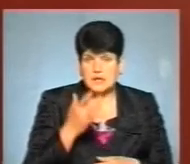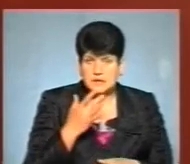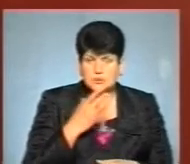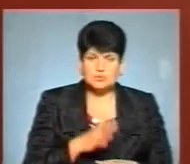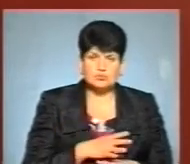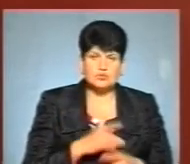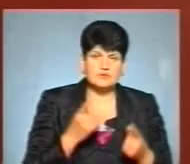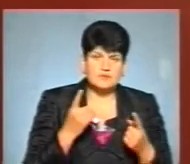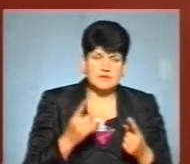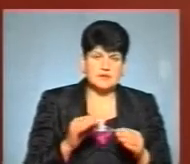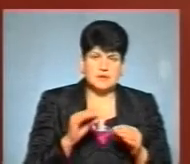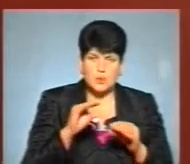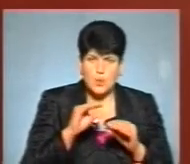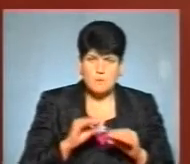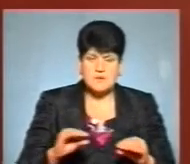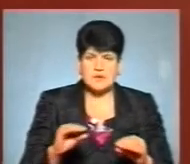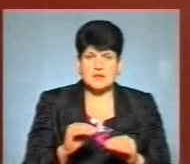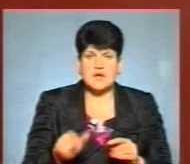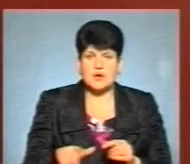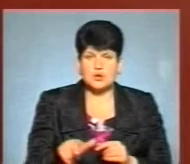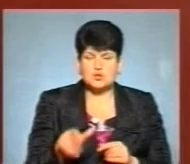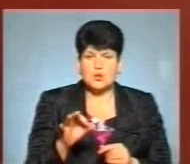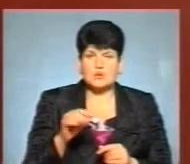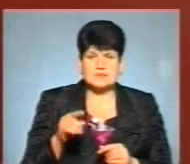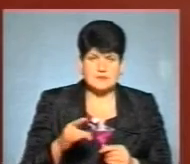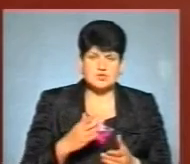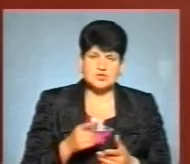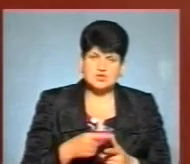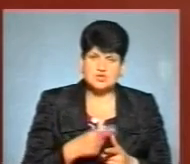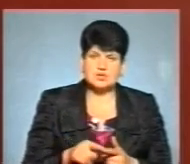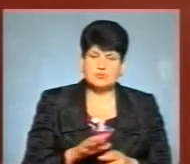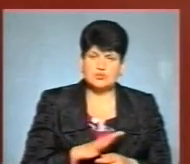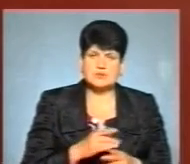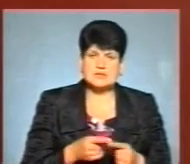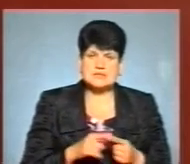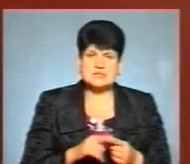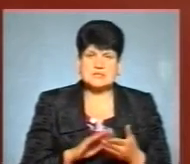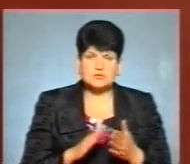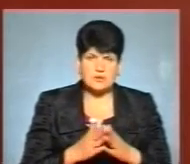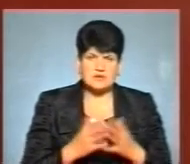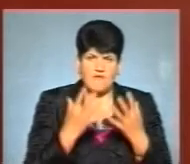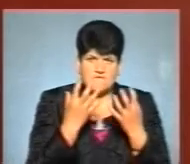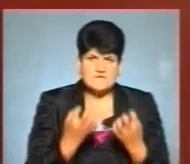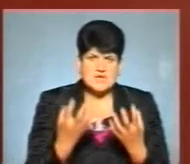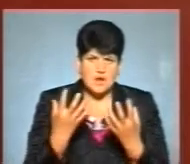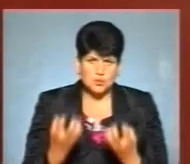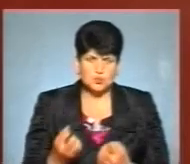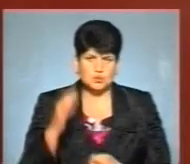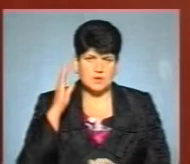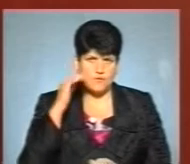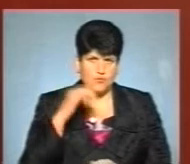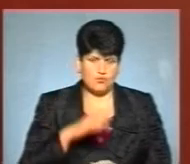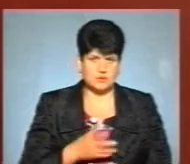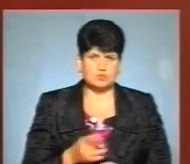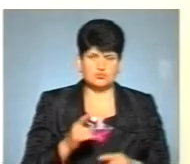було уміління річок і озер. Чи не мала б тоді така ситуація втягнути дуже швидко воду, вологу, і не повинно